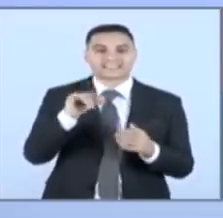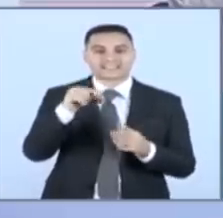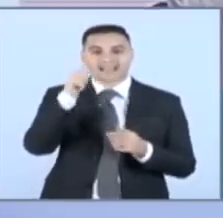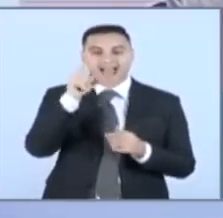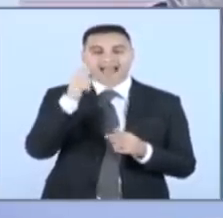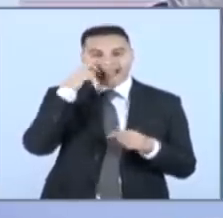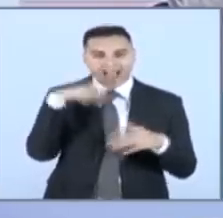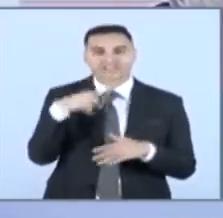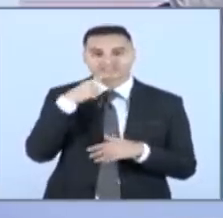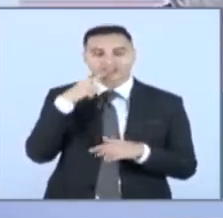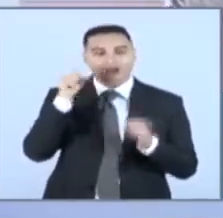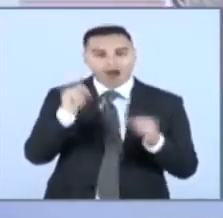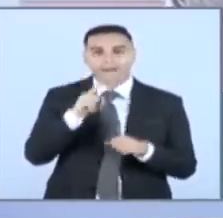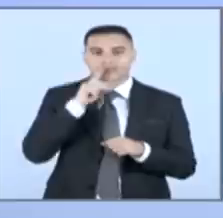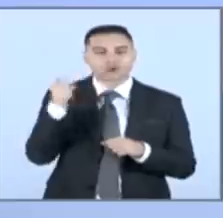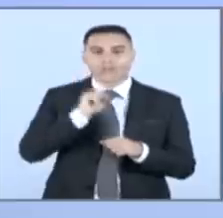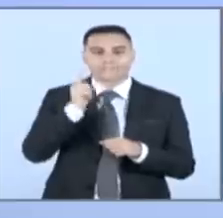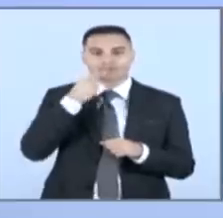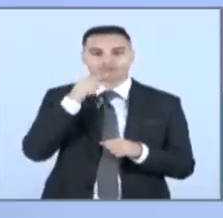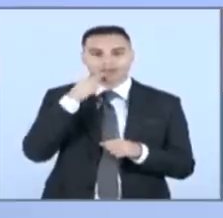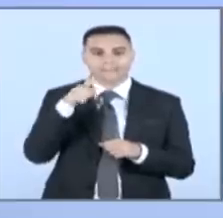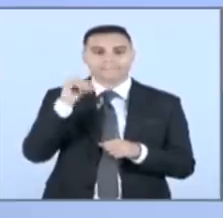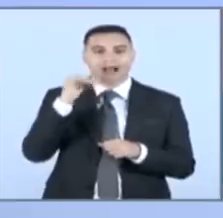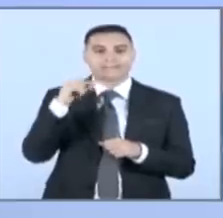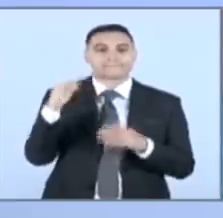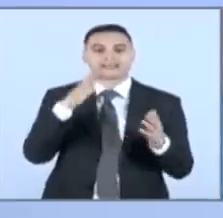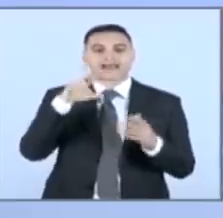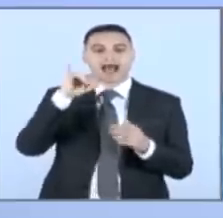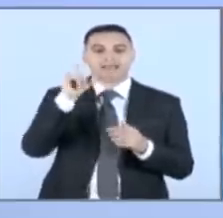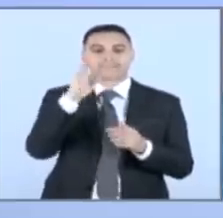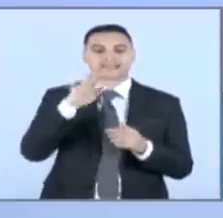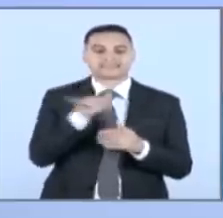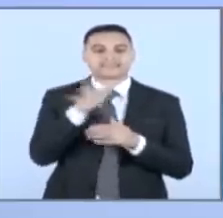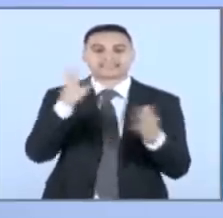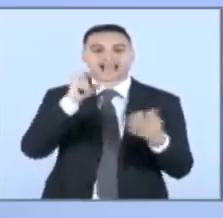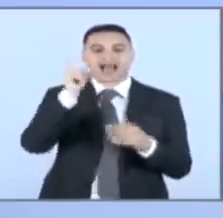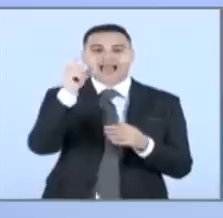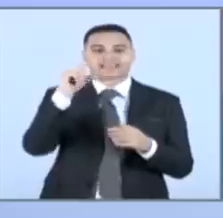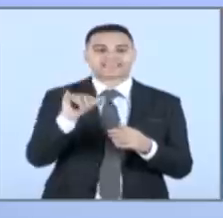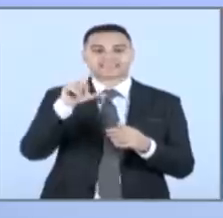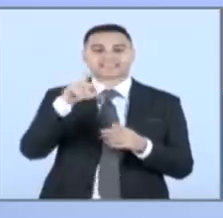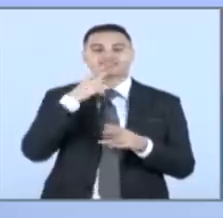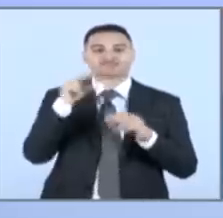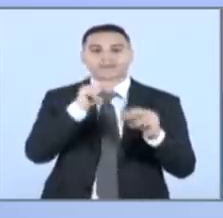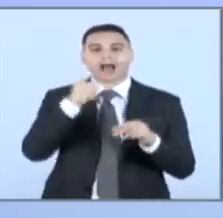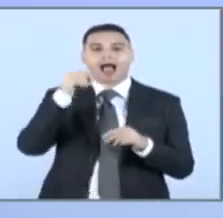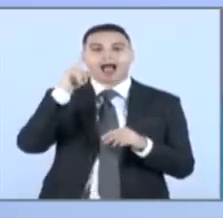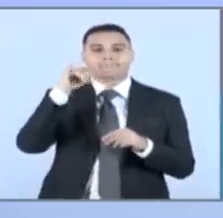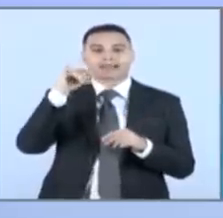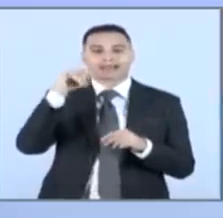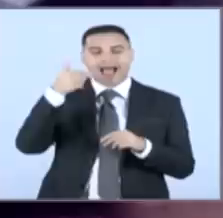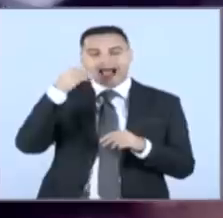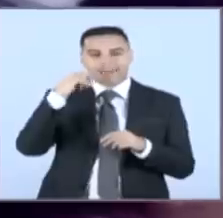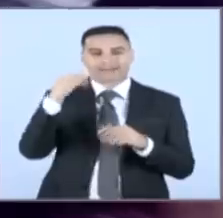هو مش اسكندراني. محمد المنسي أنديل. محمد المنسي أنديل، زي ما أحمد أبو ضيف قال